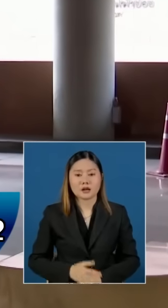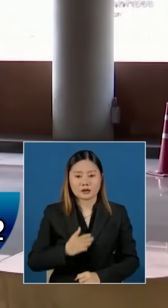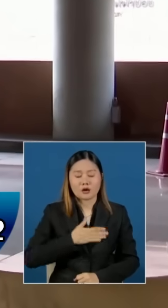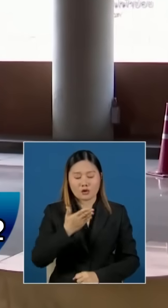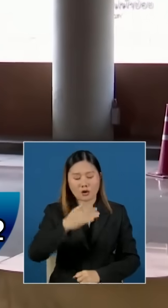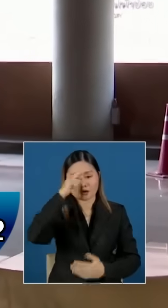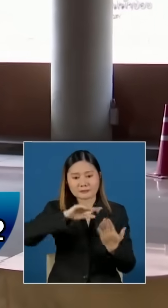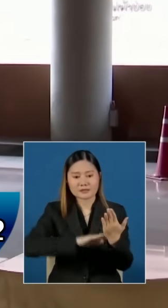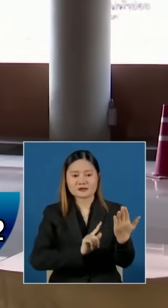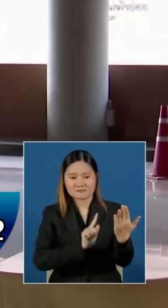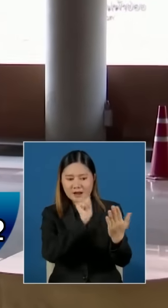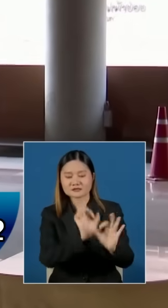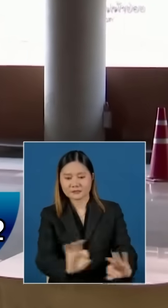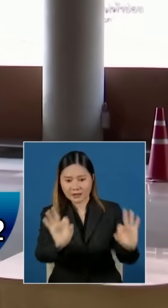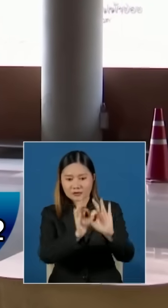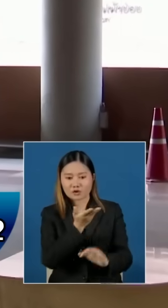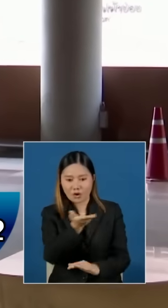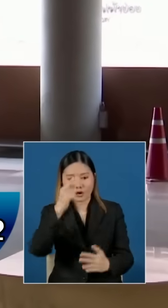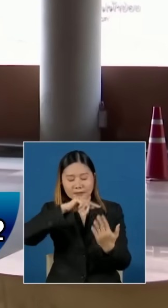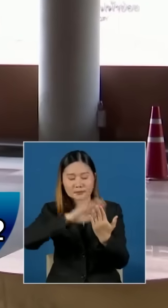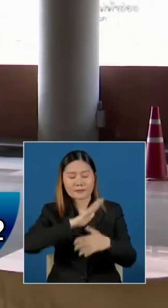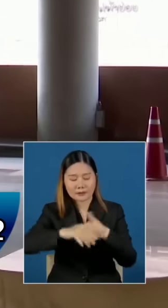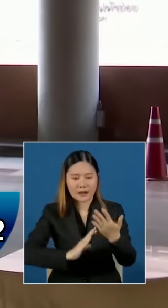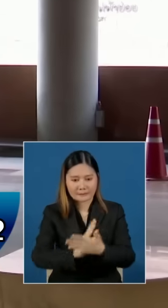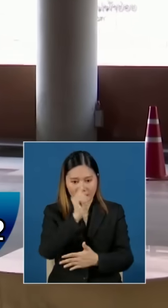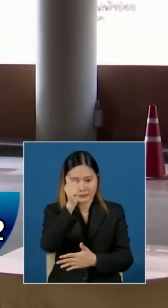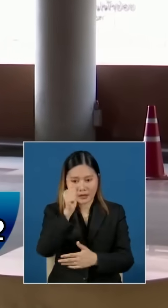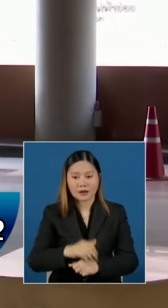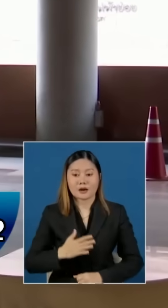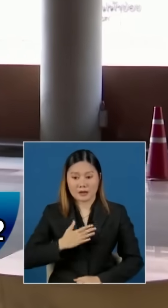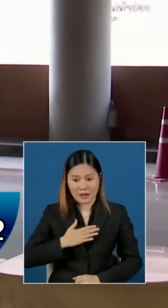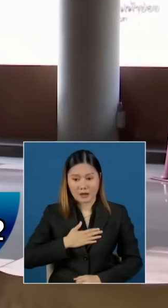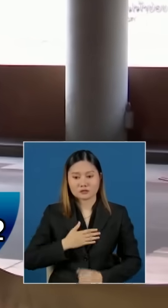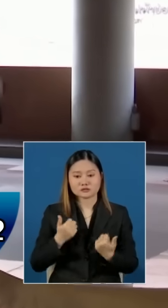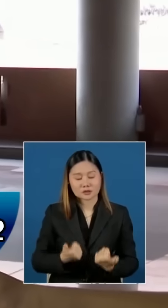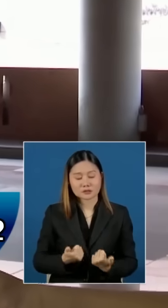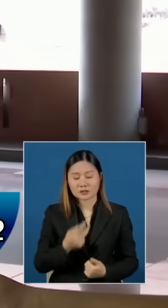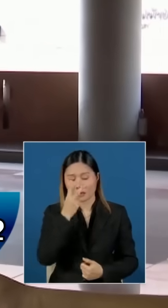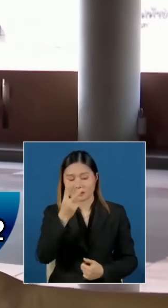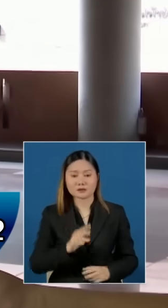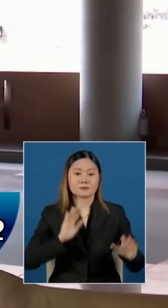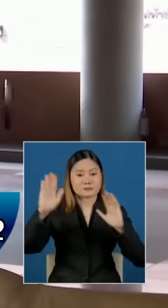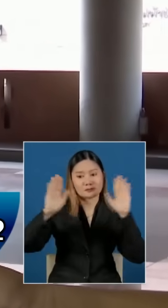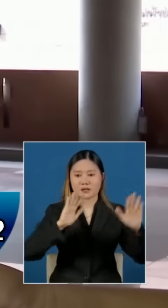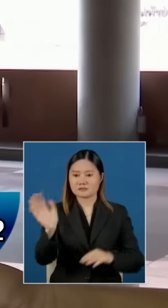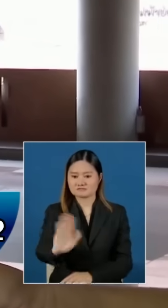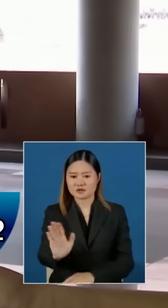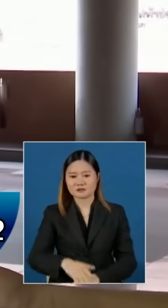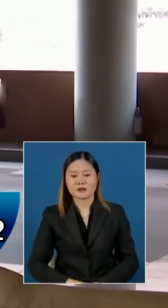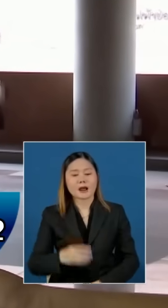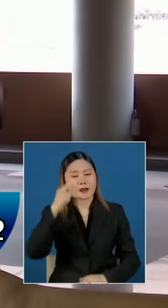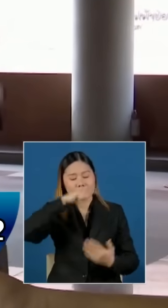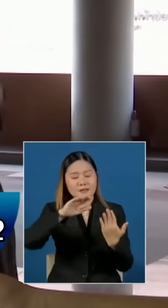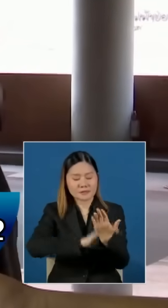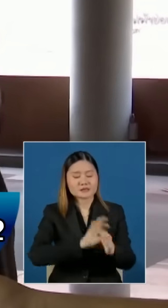านเมืองเป็นหลักก่อนขอให้บ้านเมืองไปรอดได้ตัวเองตอนนี้ไม่ได้เน้นเรื่องประชาธิปไตยเน้นเอาบ้านเมื